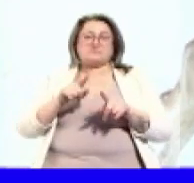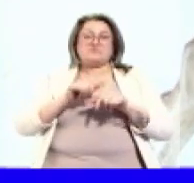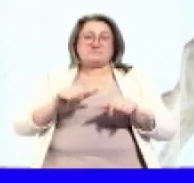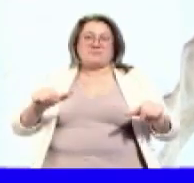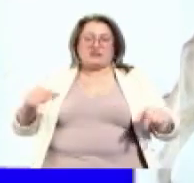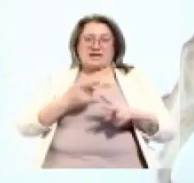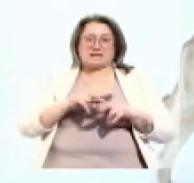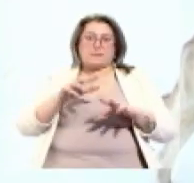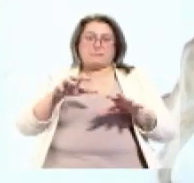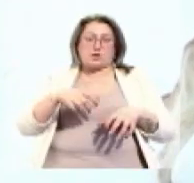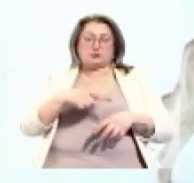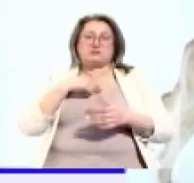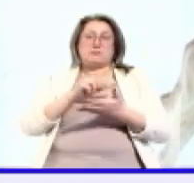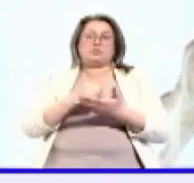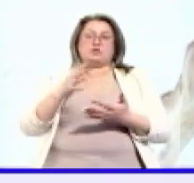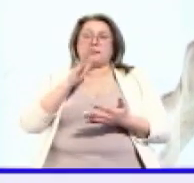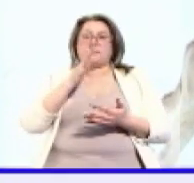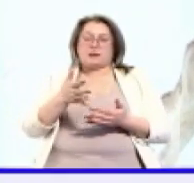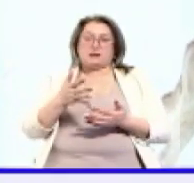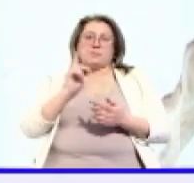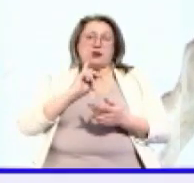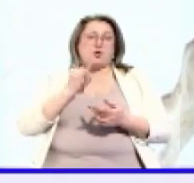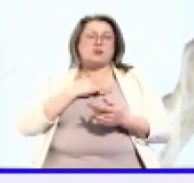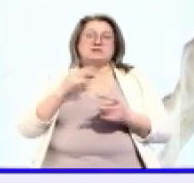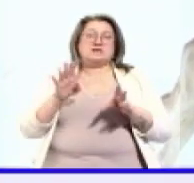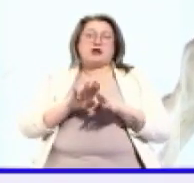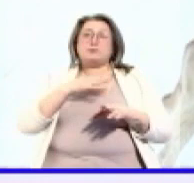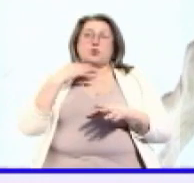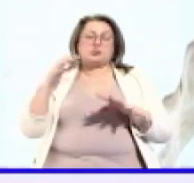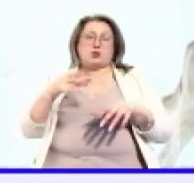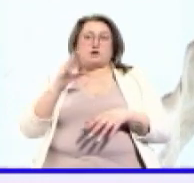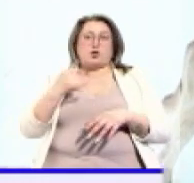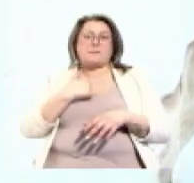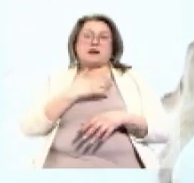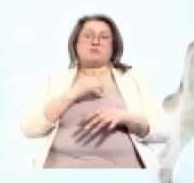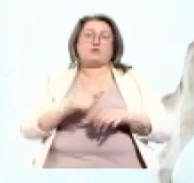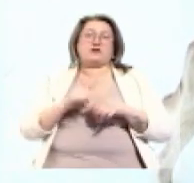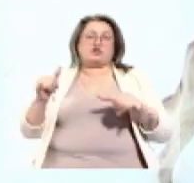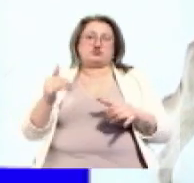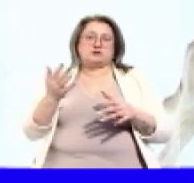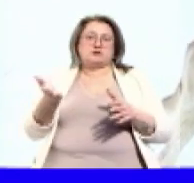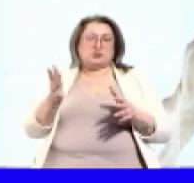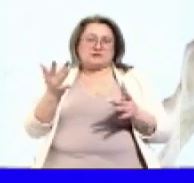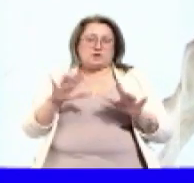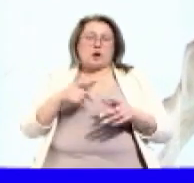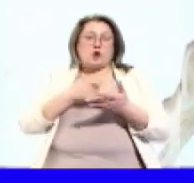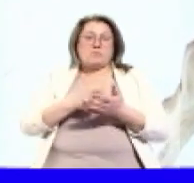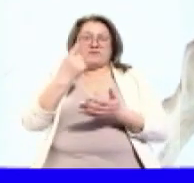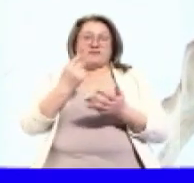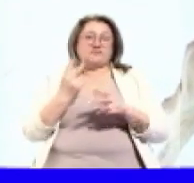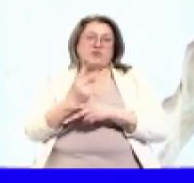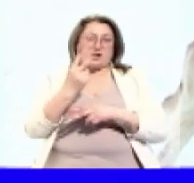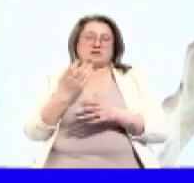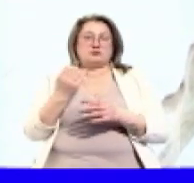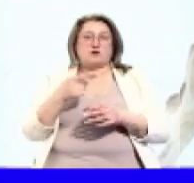Разведением этой породы я занимаюсь уже 5 лет. Пока у нас не так много собак, но мы хотим увеличить поголовье. Кормим их 2 раза в